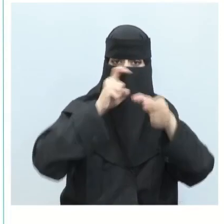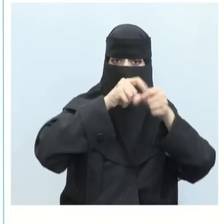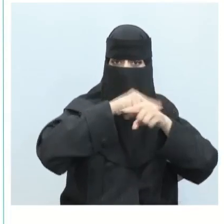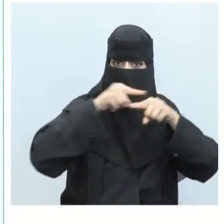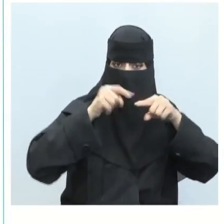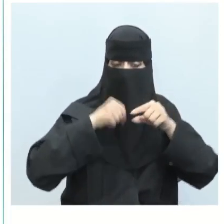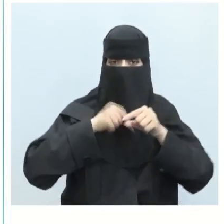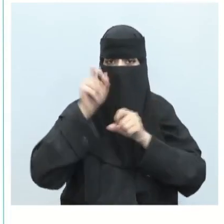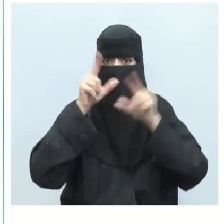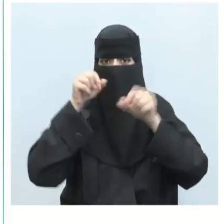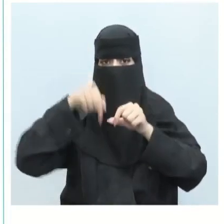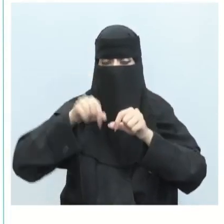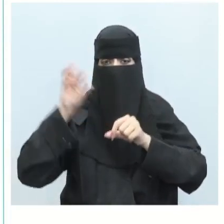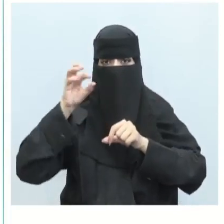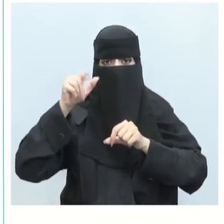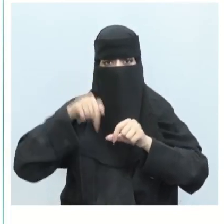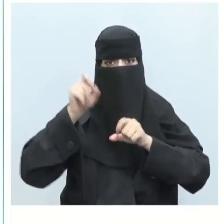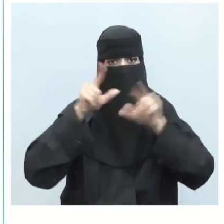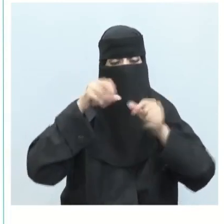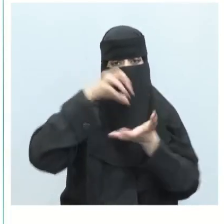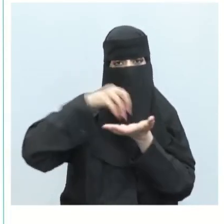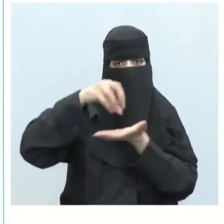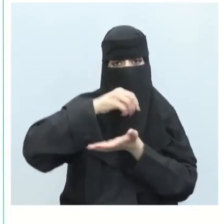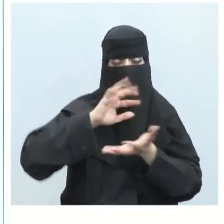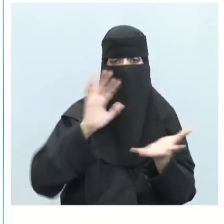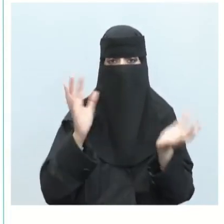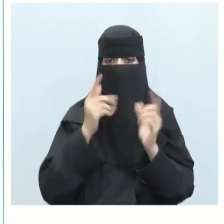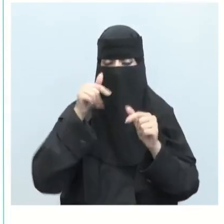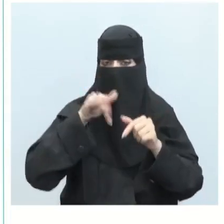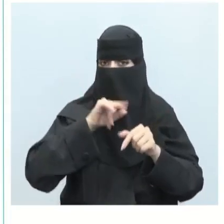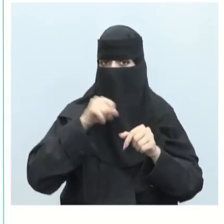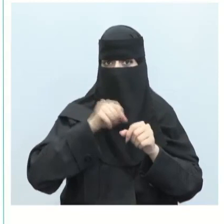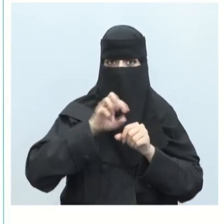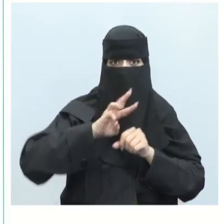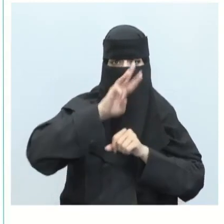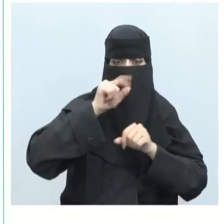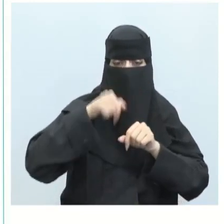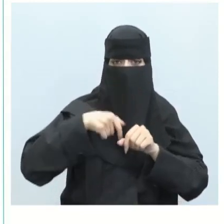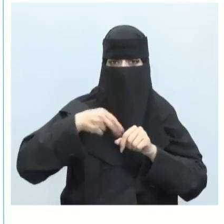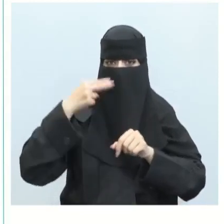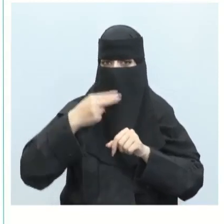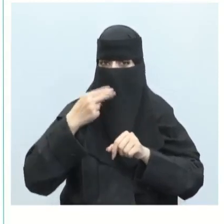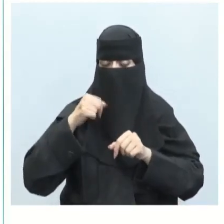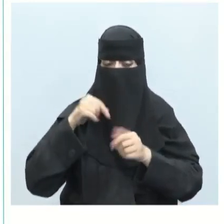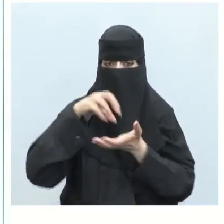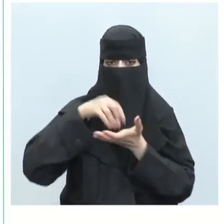الى شبكه شركتك والانترنت في الاماكن العامه او لشبكات غير الامنه مثل المطاعم